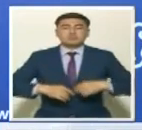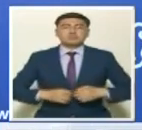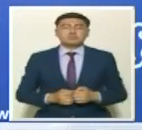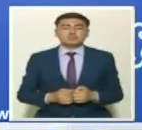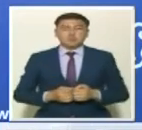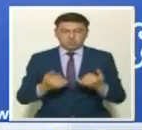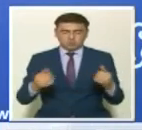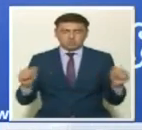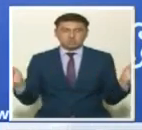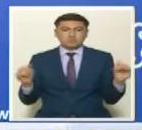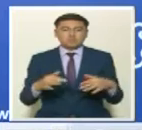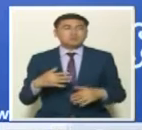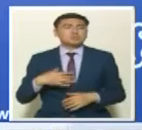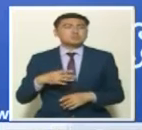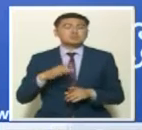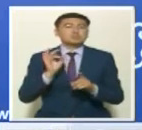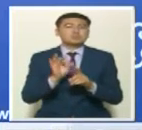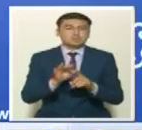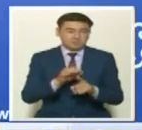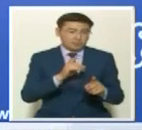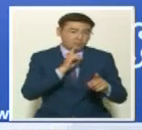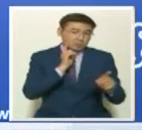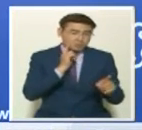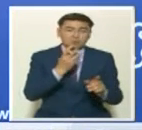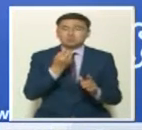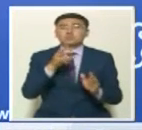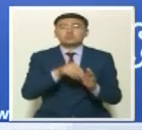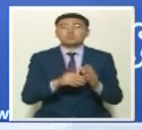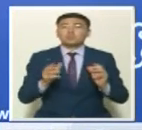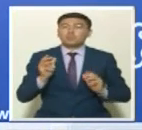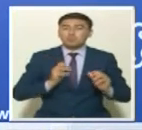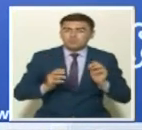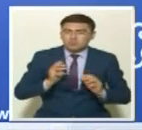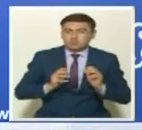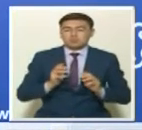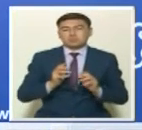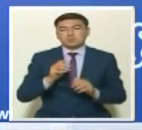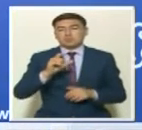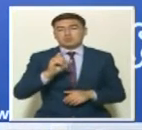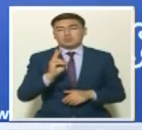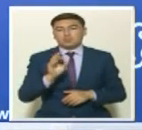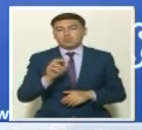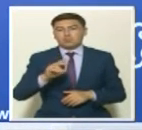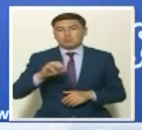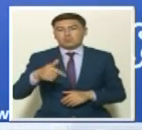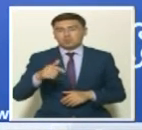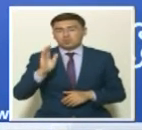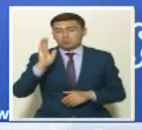басты мақсаты жастарды, соның ішінде осы студент жастарды, болашақ экологтарды